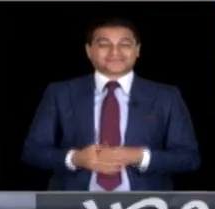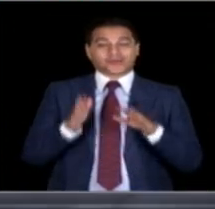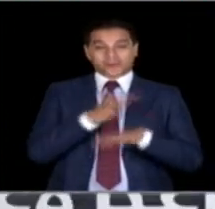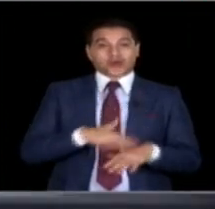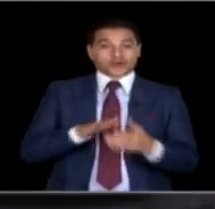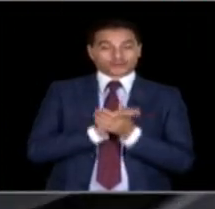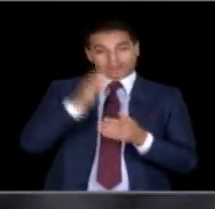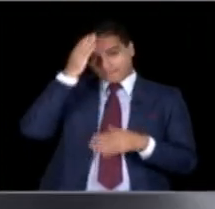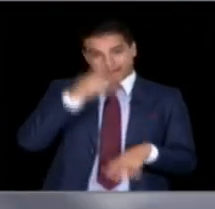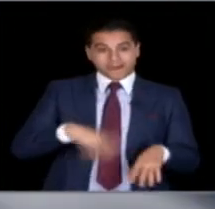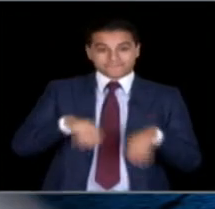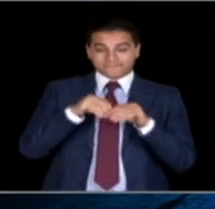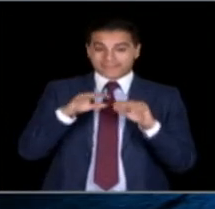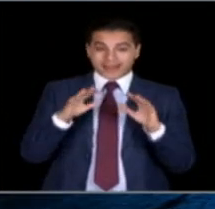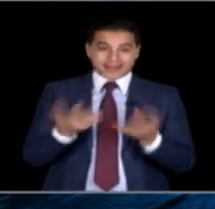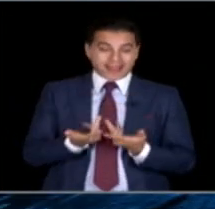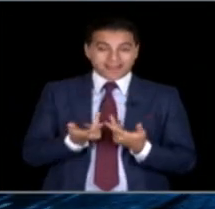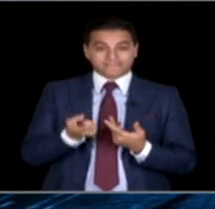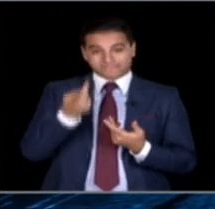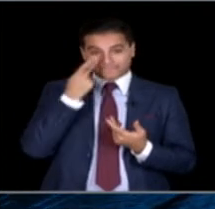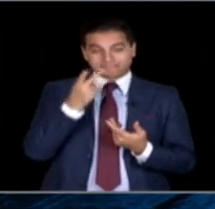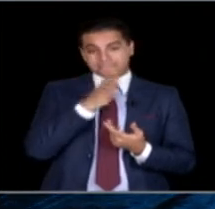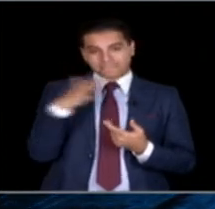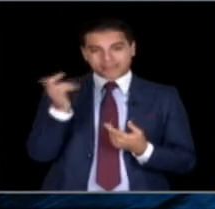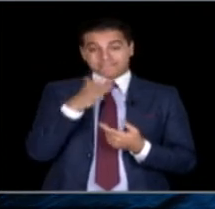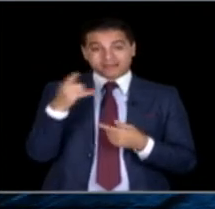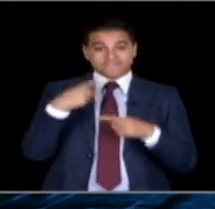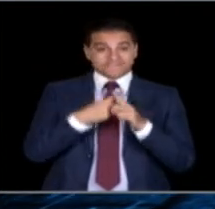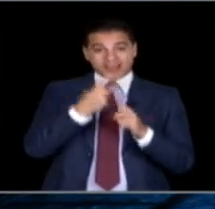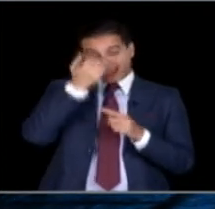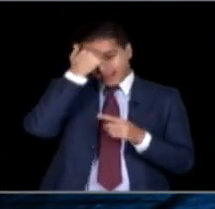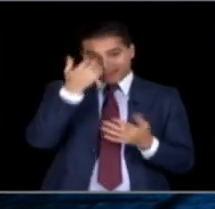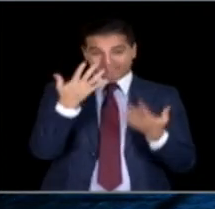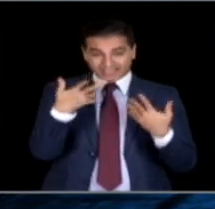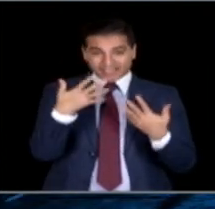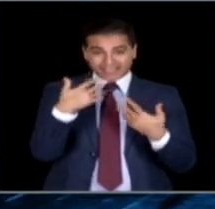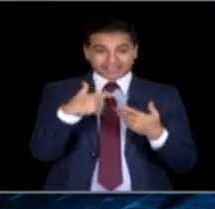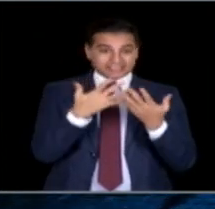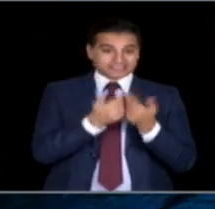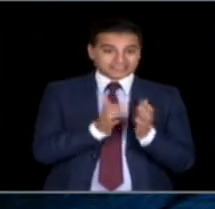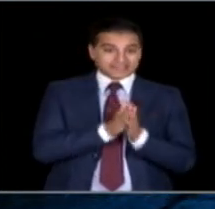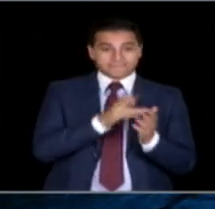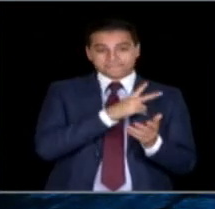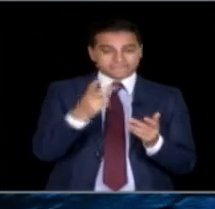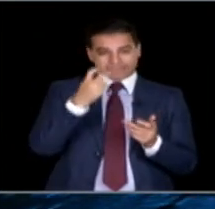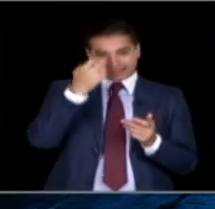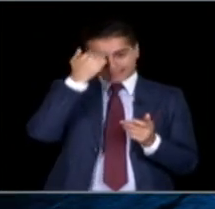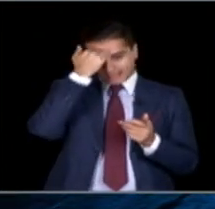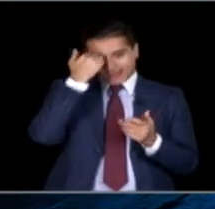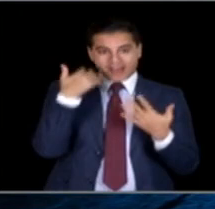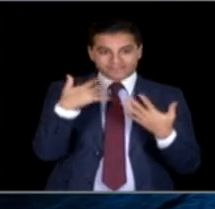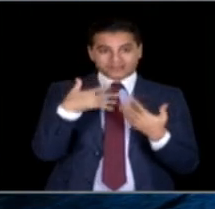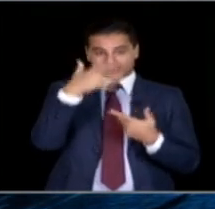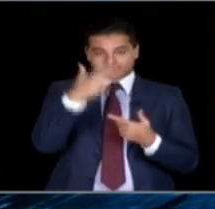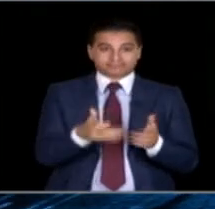وبكده أصحابنا العباقرة قادرون باختلاف جمعوا 100 نقطة في فقرة المعرفة والفنون، وكل نقطة ب2000 جنيه